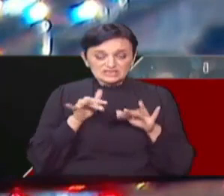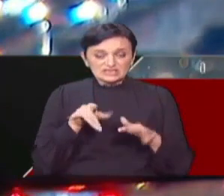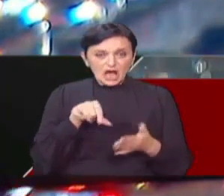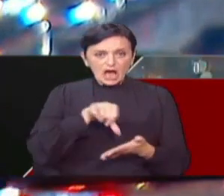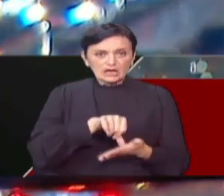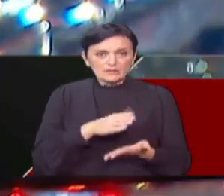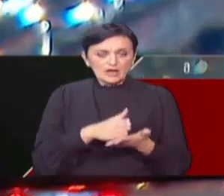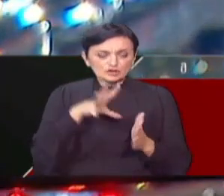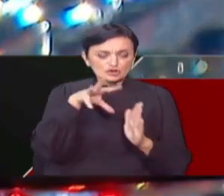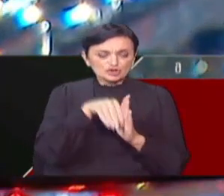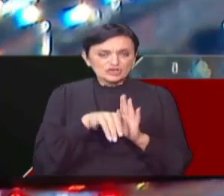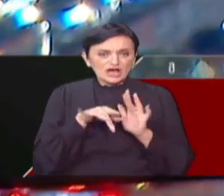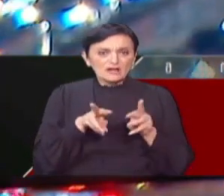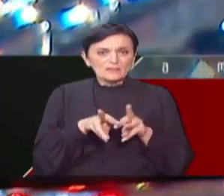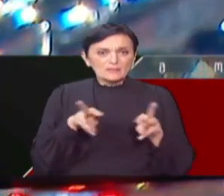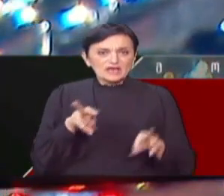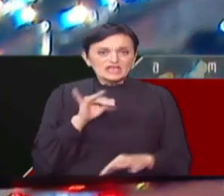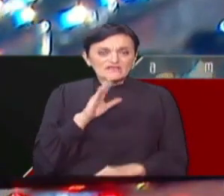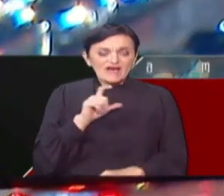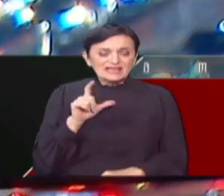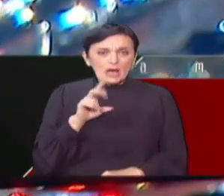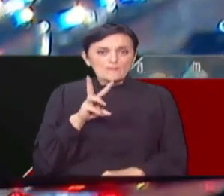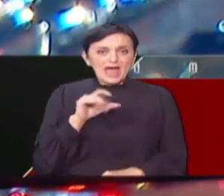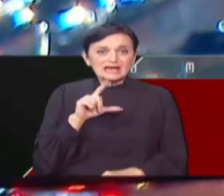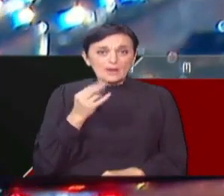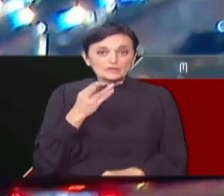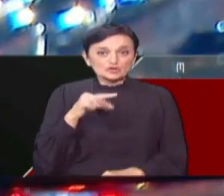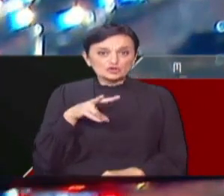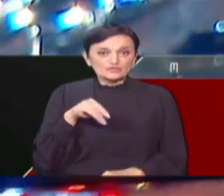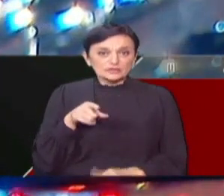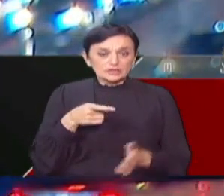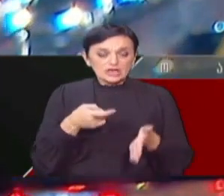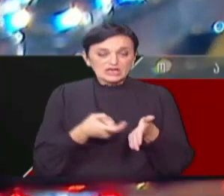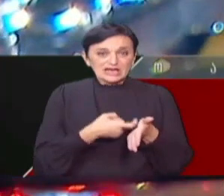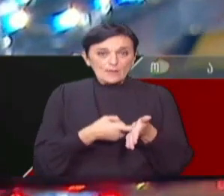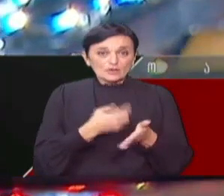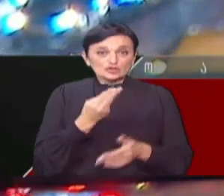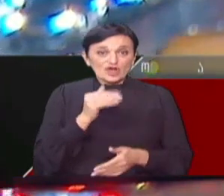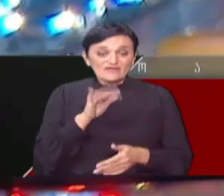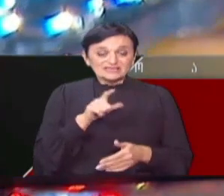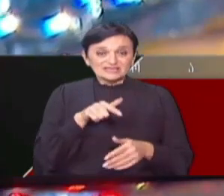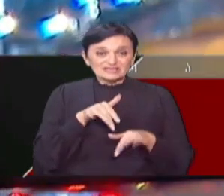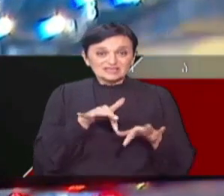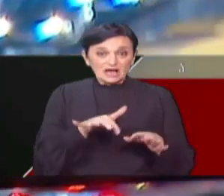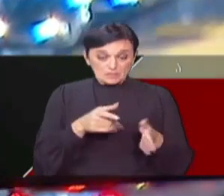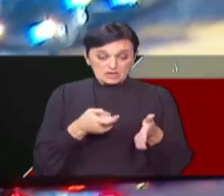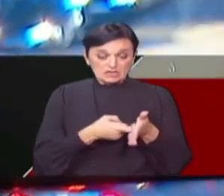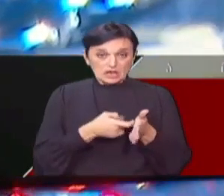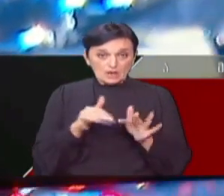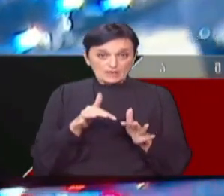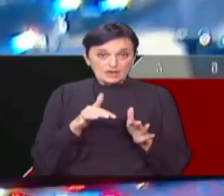ასევე მაშინდელი შინაგან საქმეთა მინისტრი ივანე მერაბიშვილი, რომელიც გამოძიებაში, როინ შავაძის საქმეზე მიმდინარე